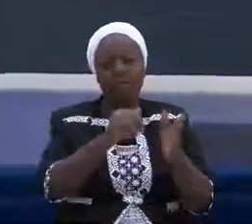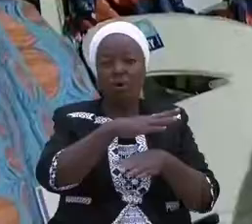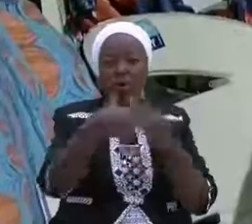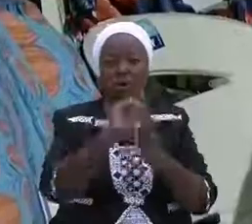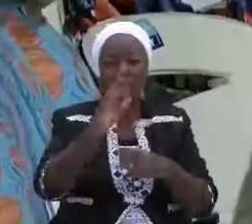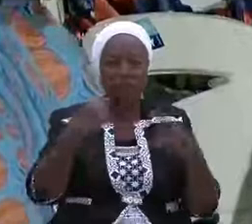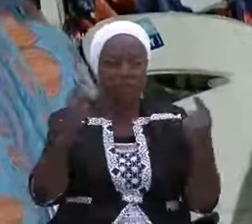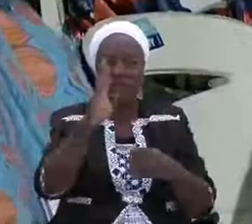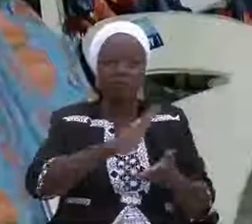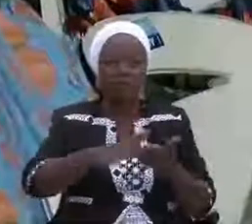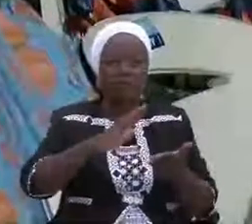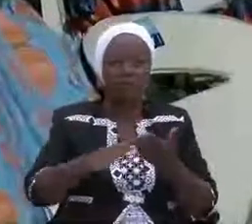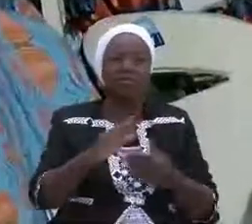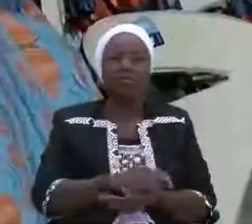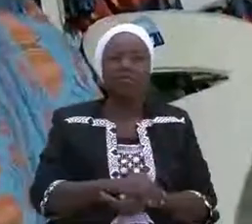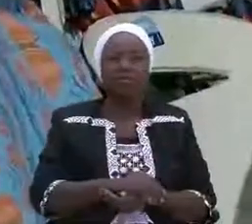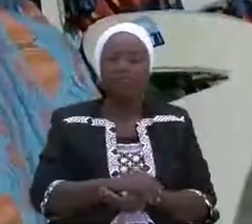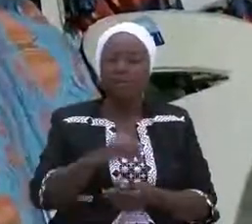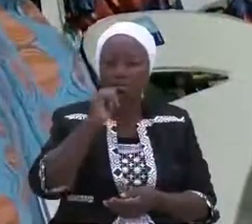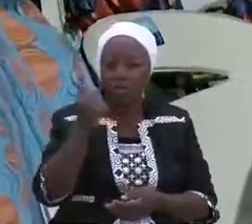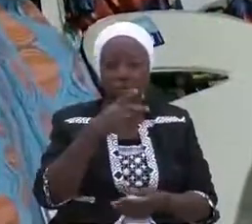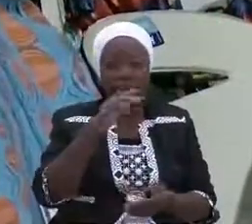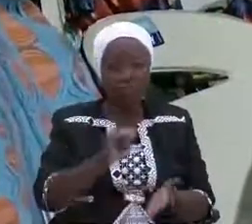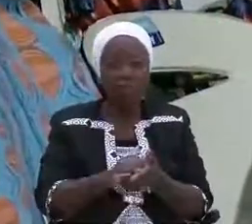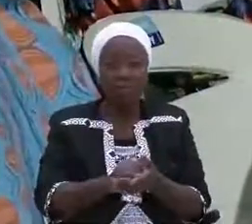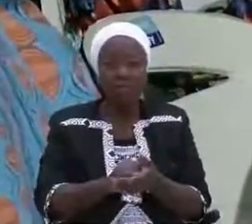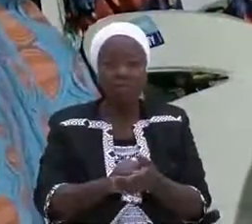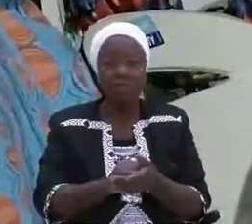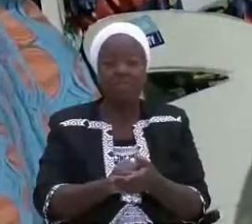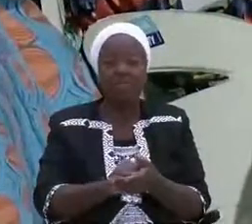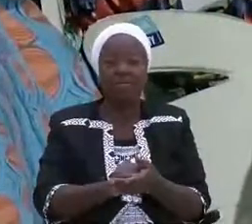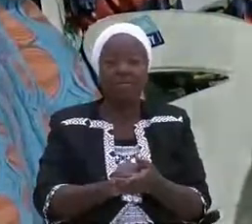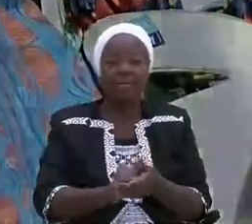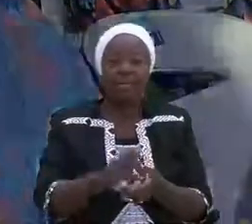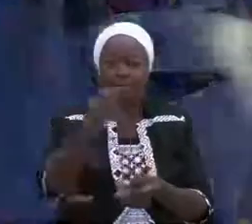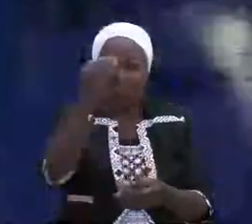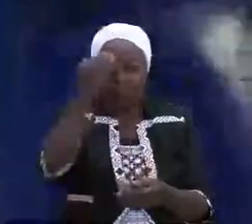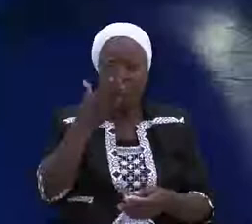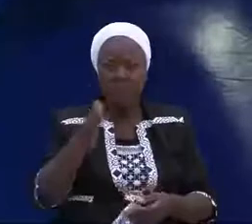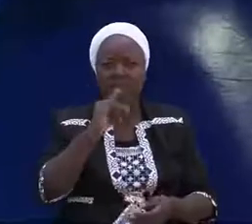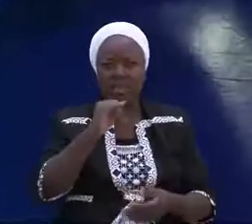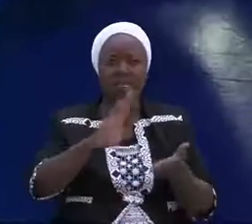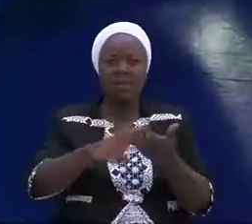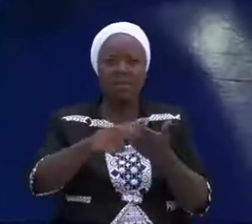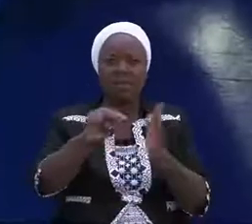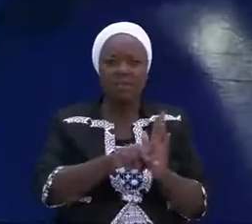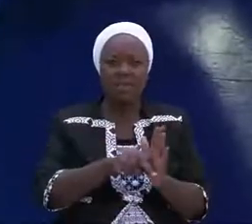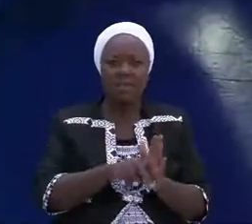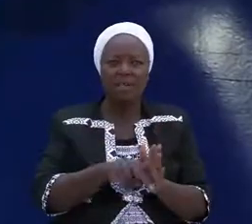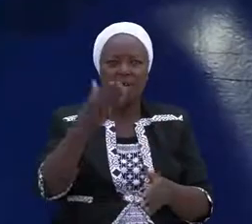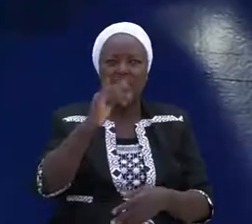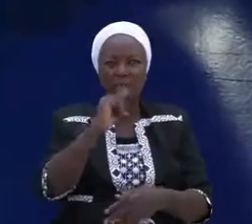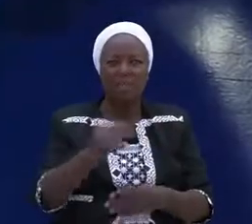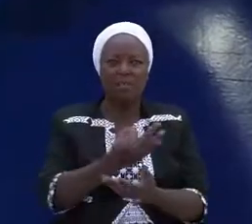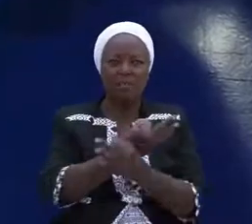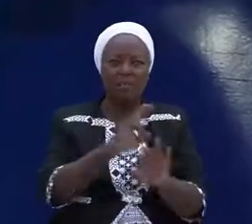tes péchés seront pardonnés. Non seulement cela, vous savez, il y a le pardon. Il y a la